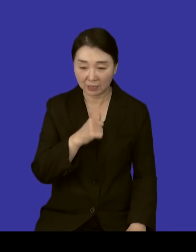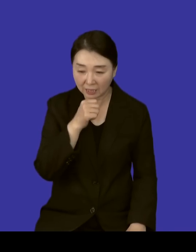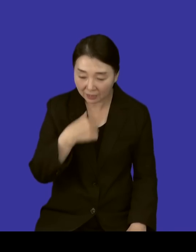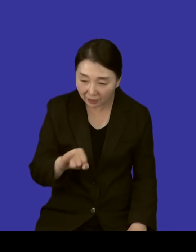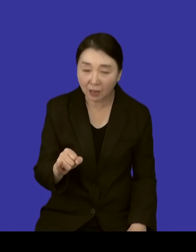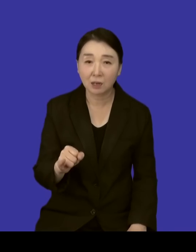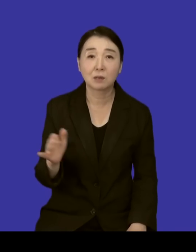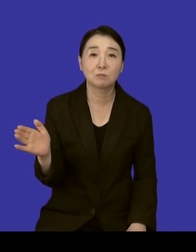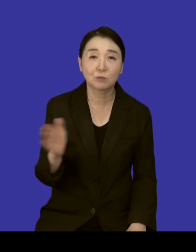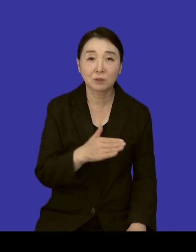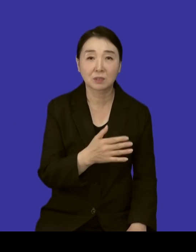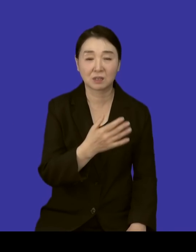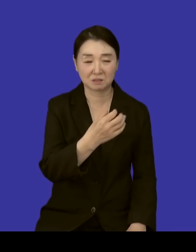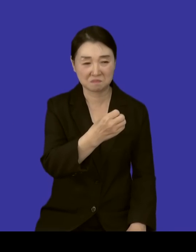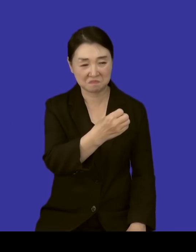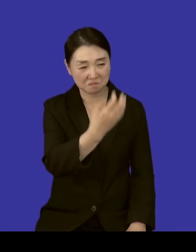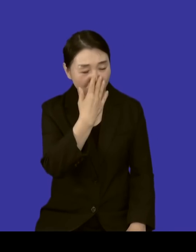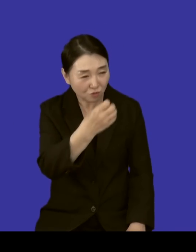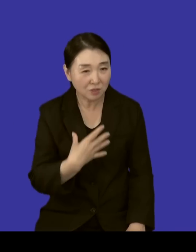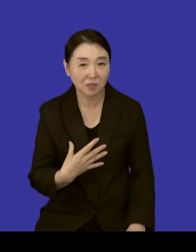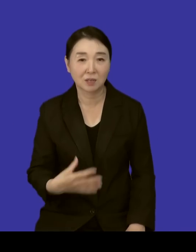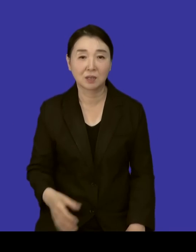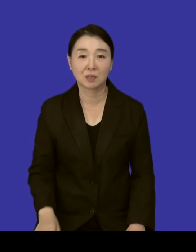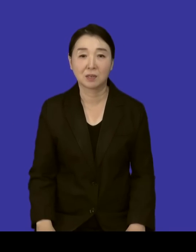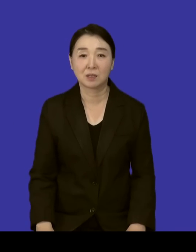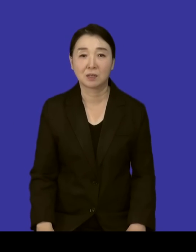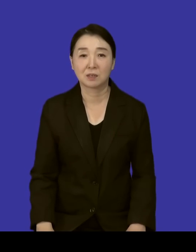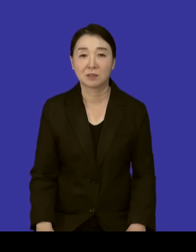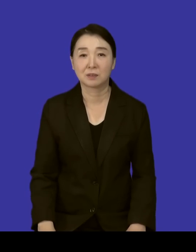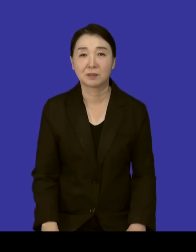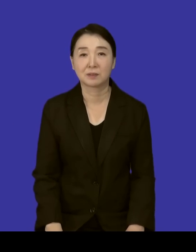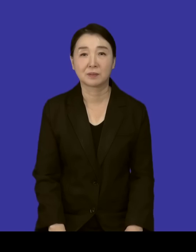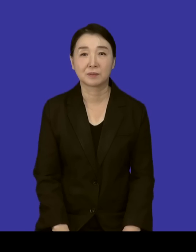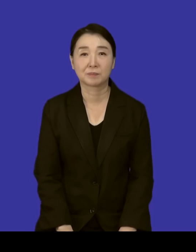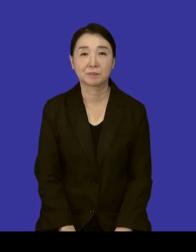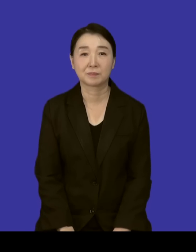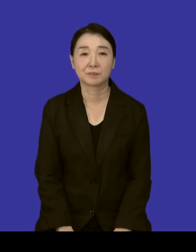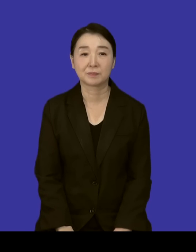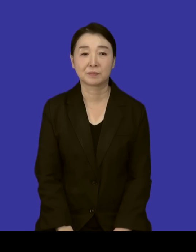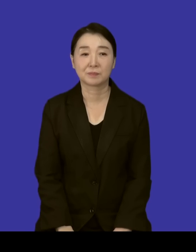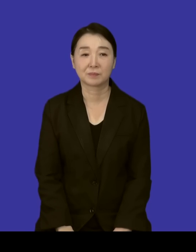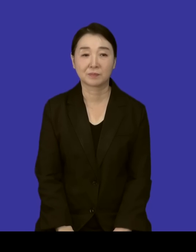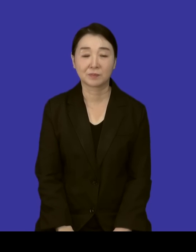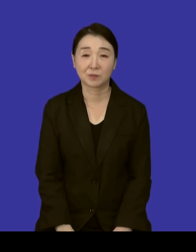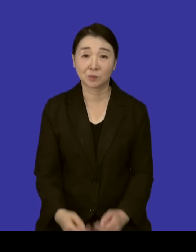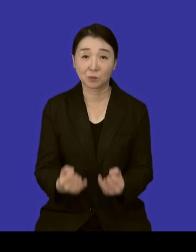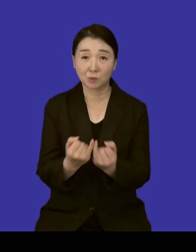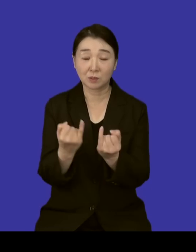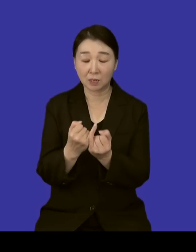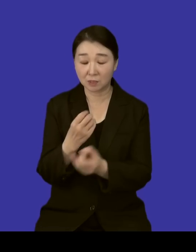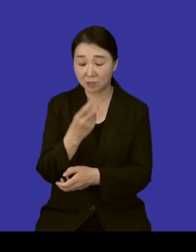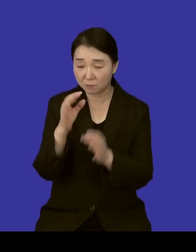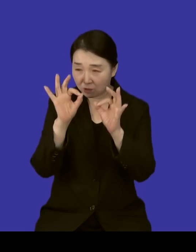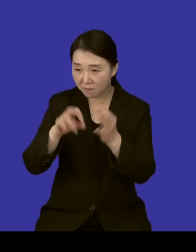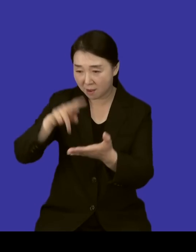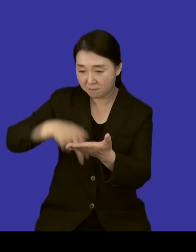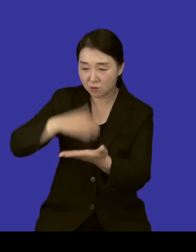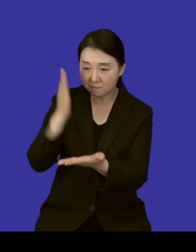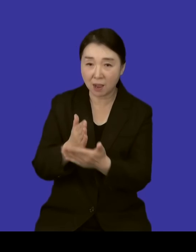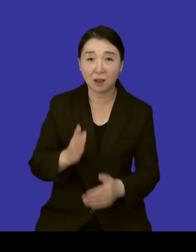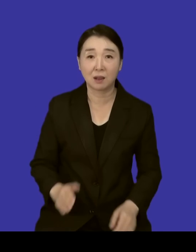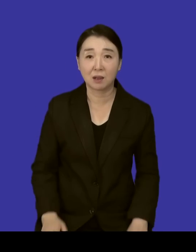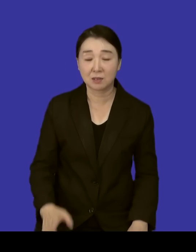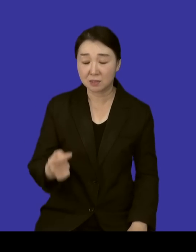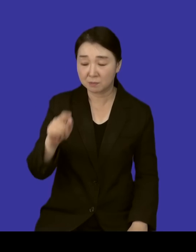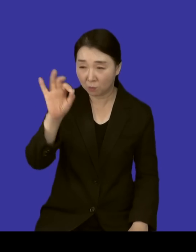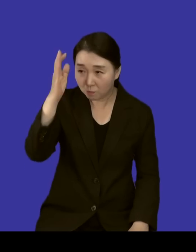딸이부터 시작해서, 예. 그 다음에 이거 그리고 뭐 여자는 신문을 봐도 안 되고, 뭐